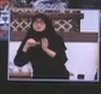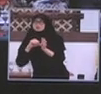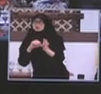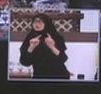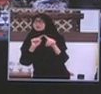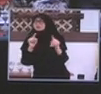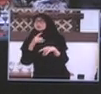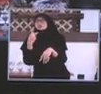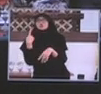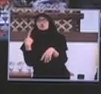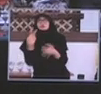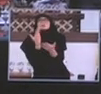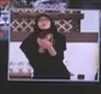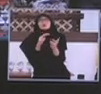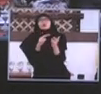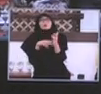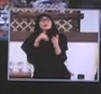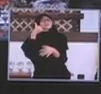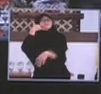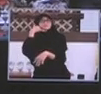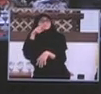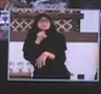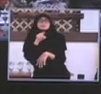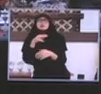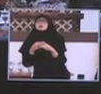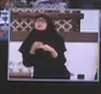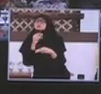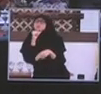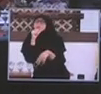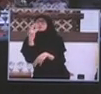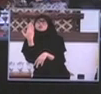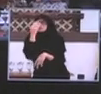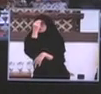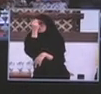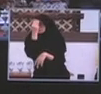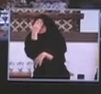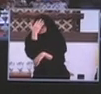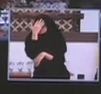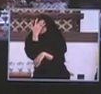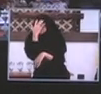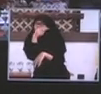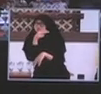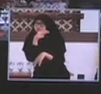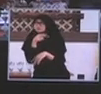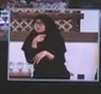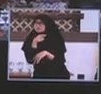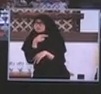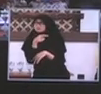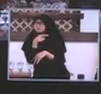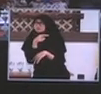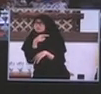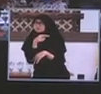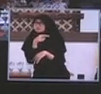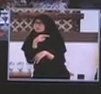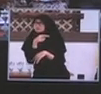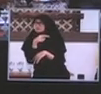nomor teleponnya Ibu. Siapa mau ya? Bu Sinten, Bu? Ibu Dewi Yul. Dewi